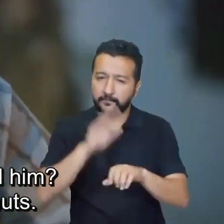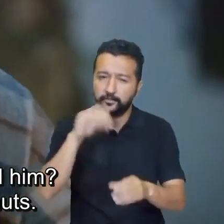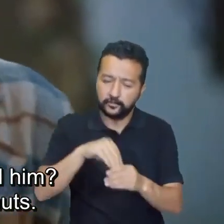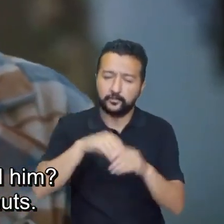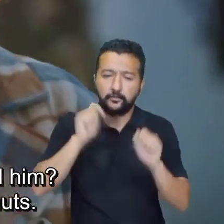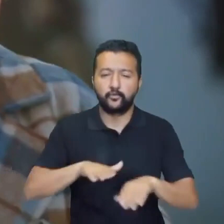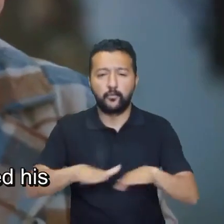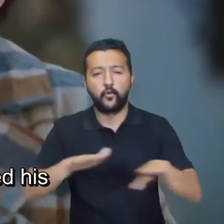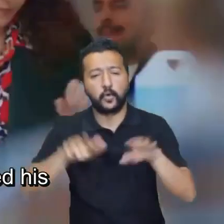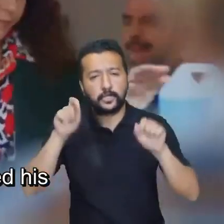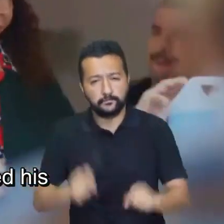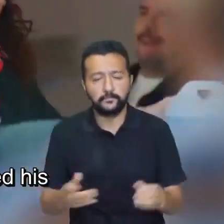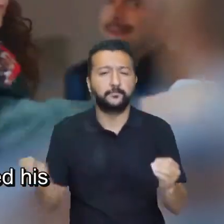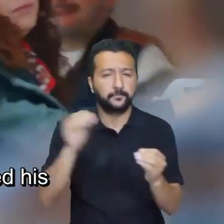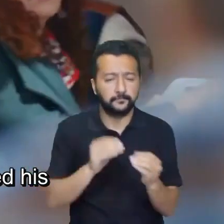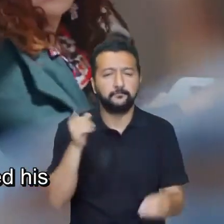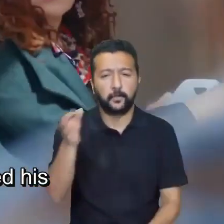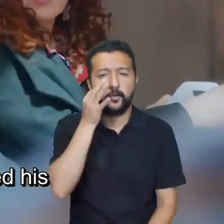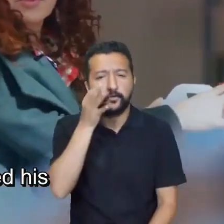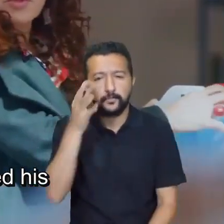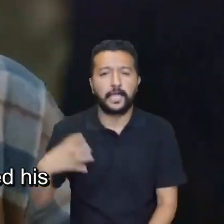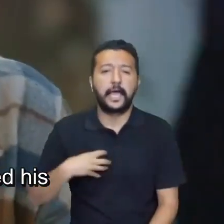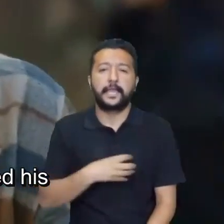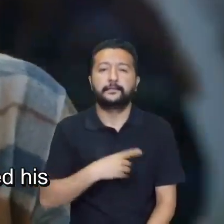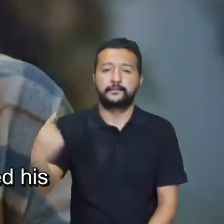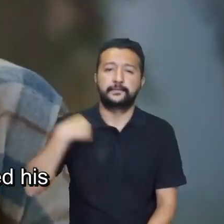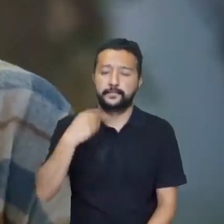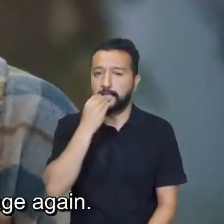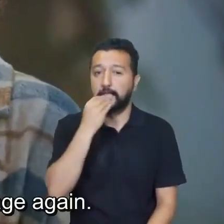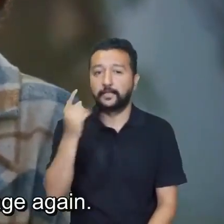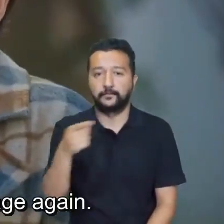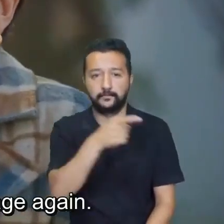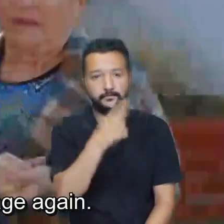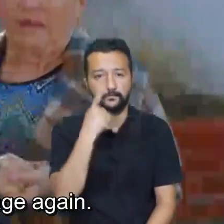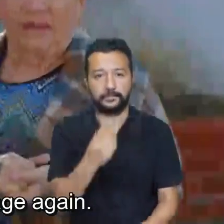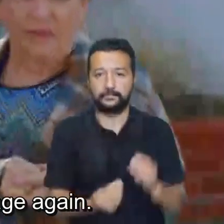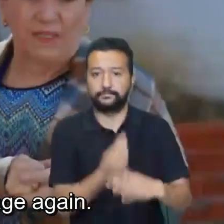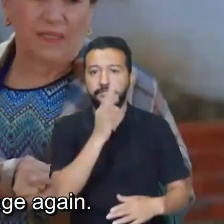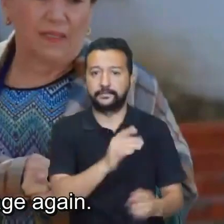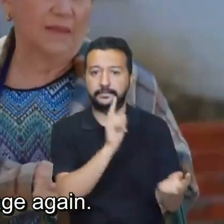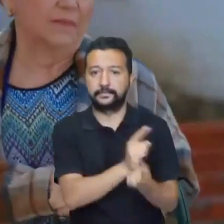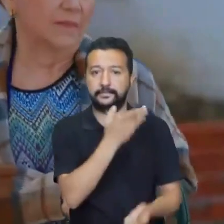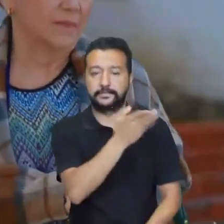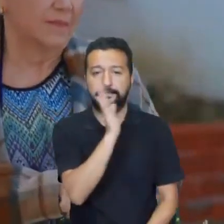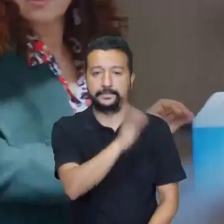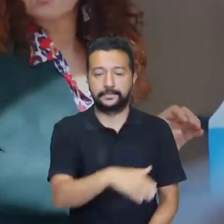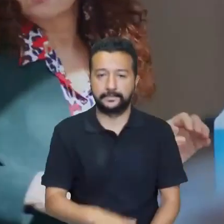dolmalar yapacağım, börekler yapacağım. Ne özlemiştik kim bilir anacığının yemeklerini. Ay, kelaynak çıktı gene kafesinden. Mürvet